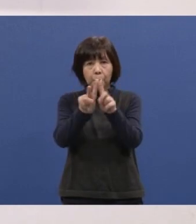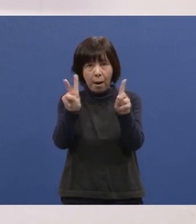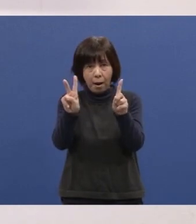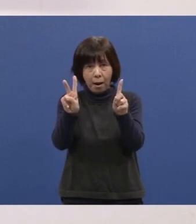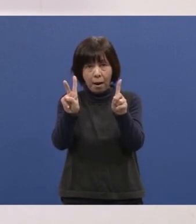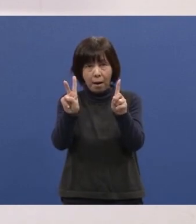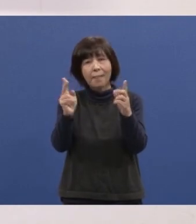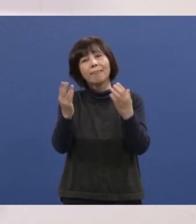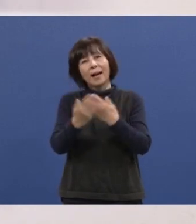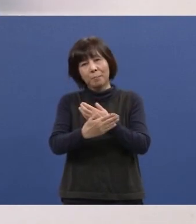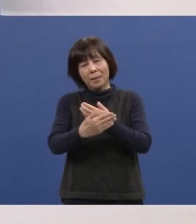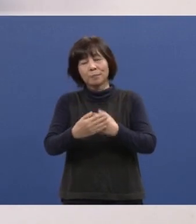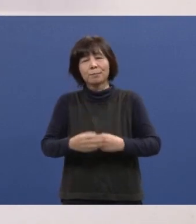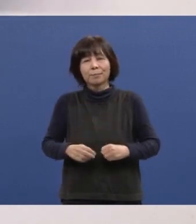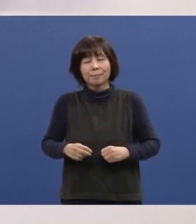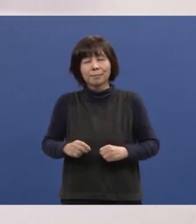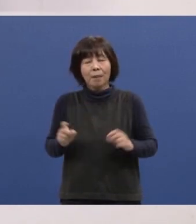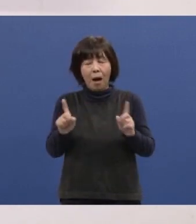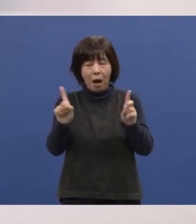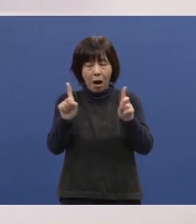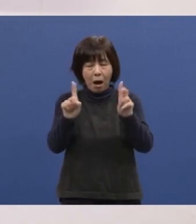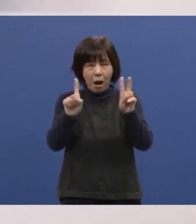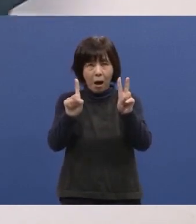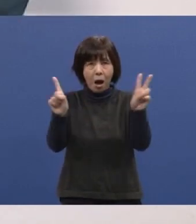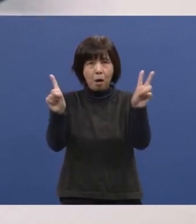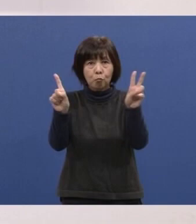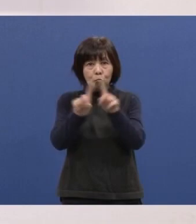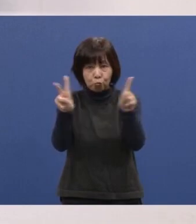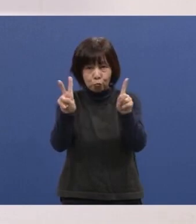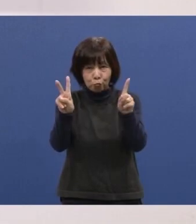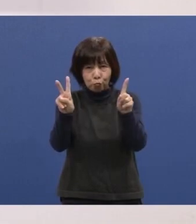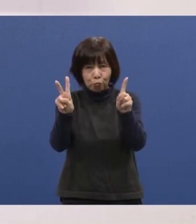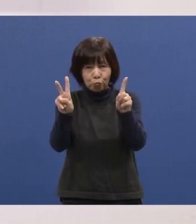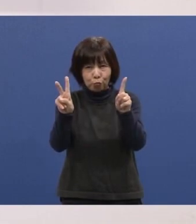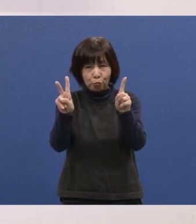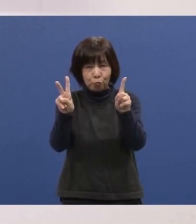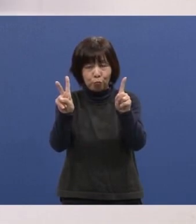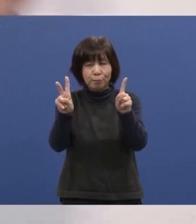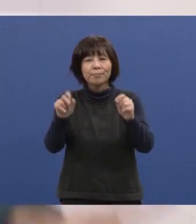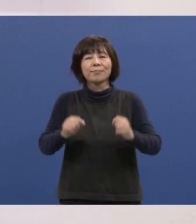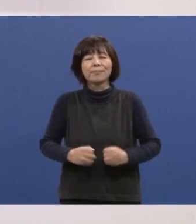入れ替わります。はーう。